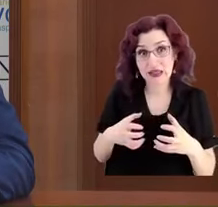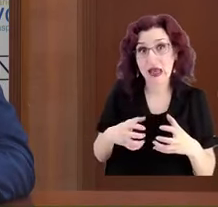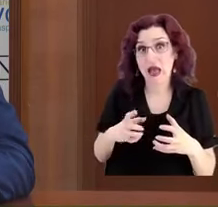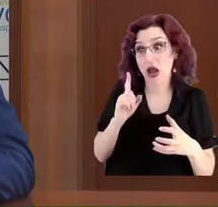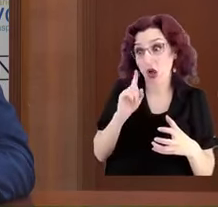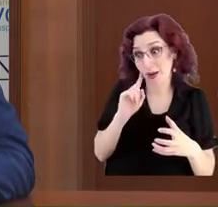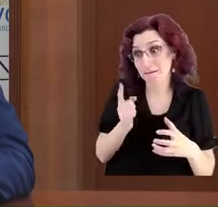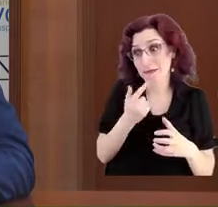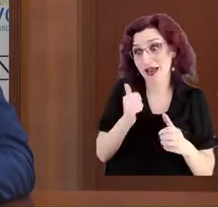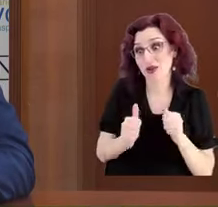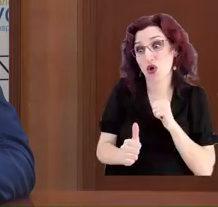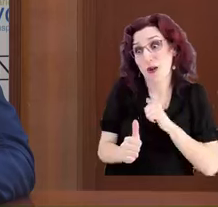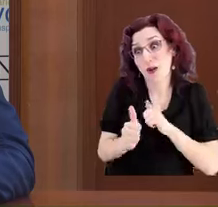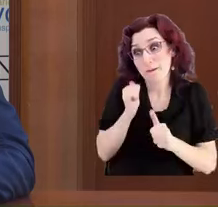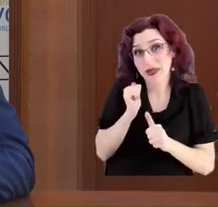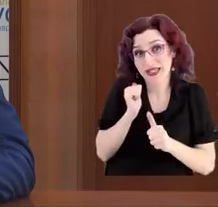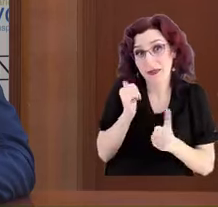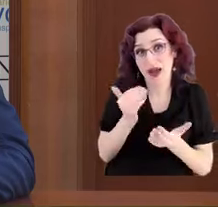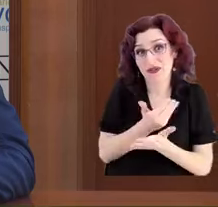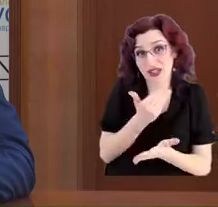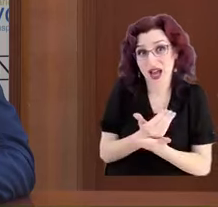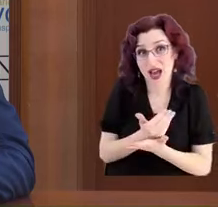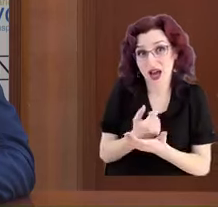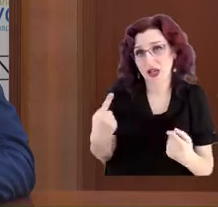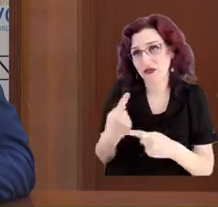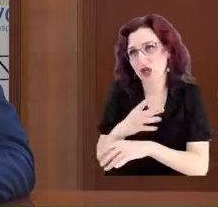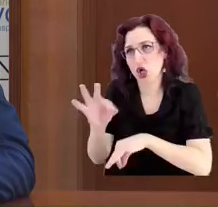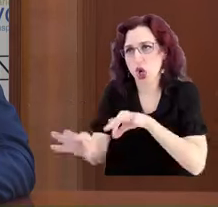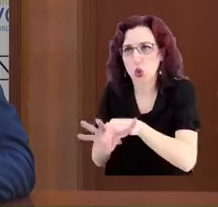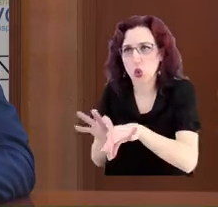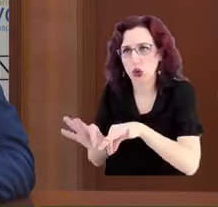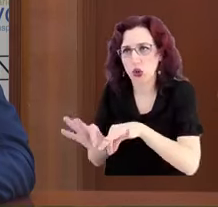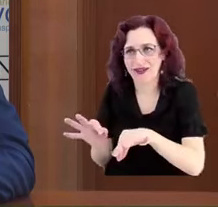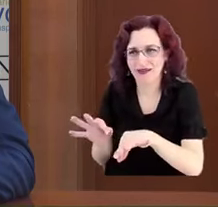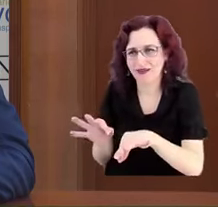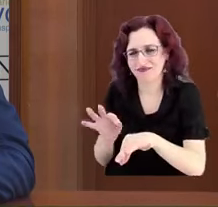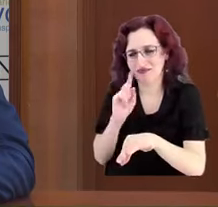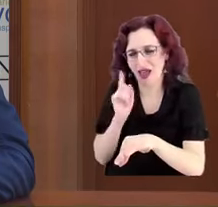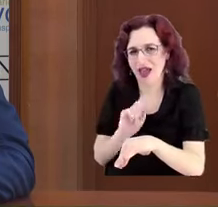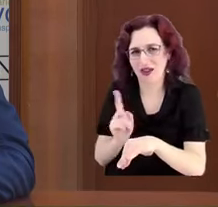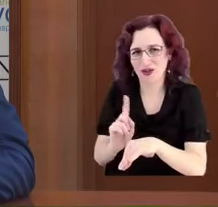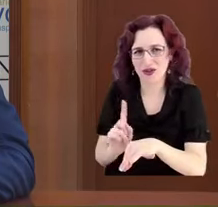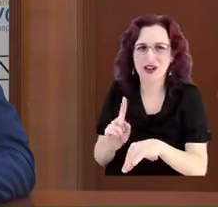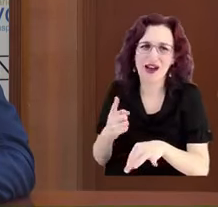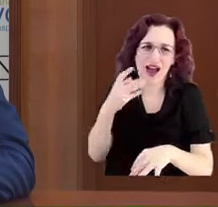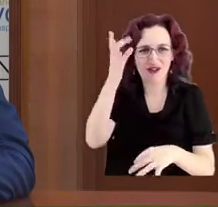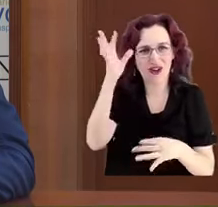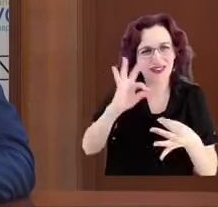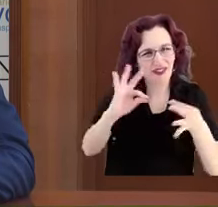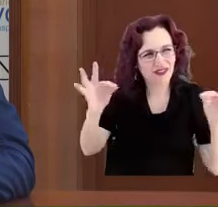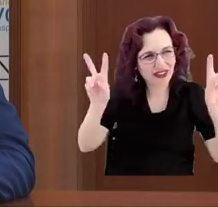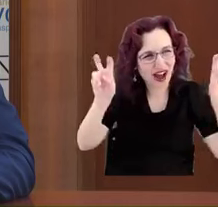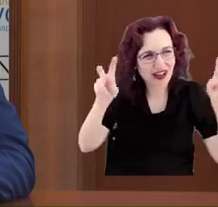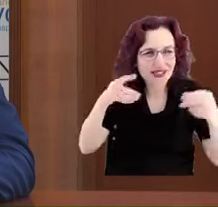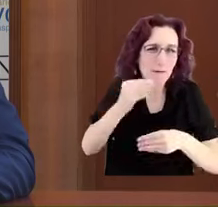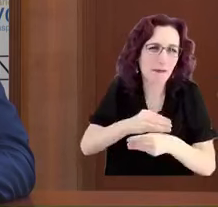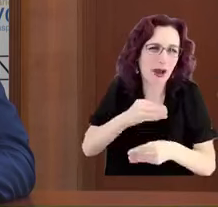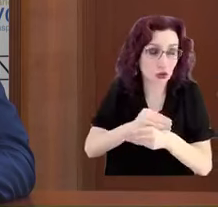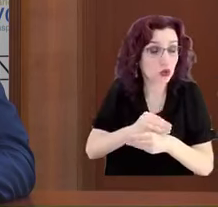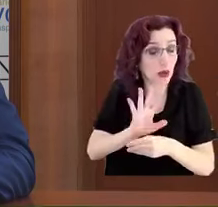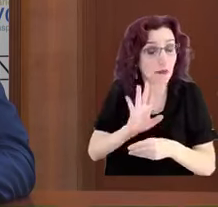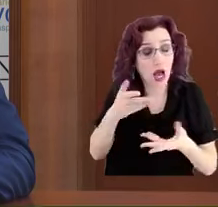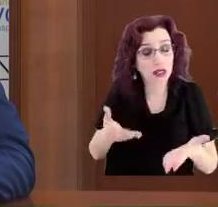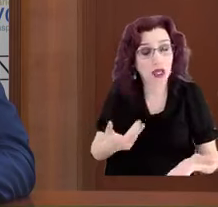prima di curare che so che spesso viene usata come battuta invece in questo caso diventa veramente fondamentale e strategico